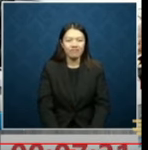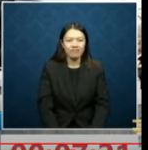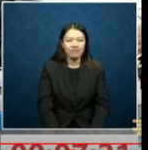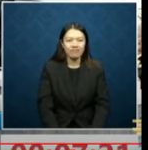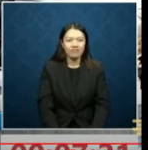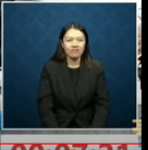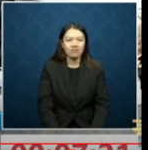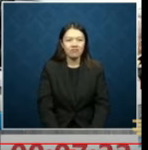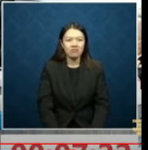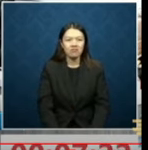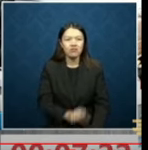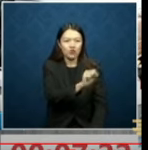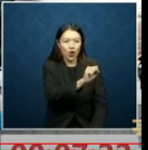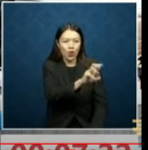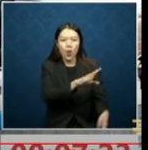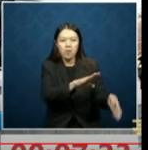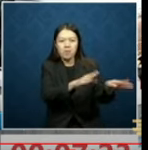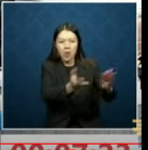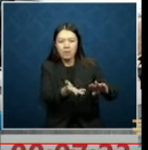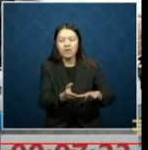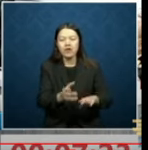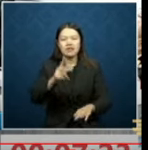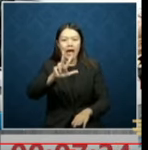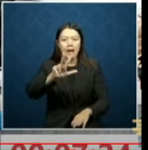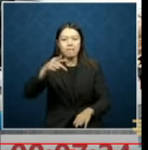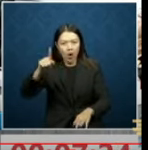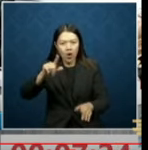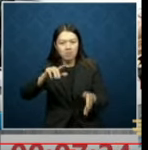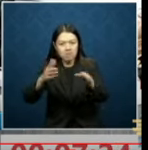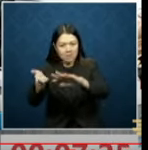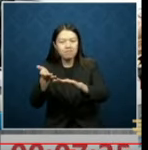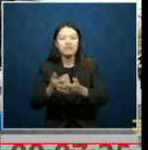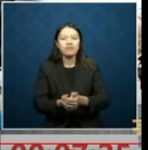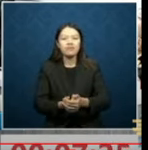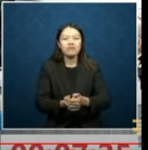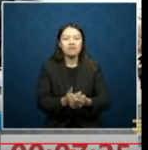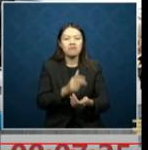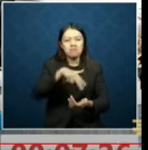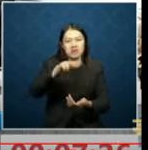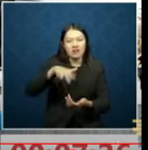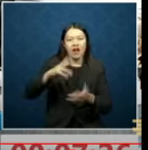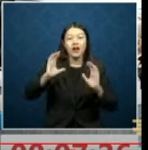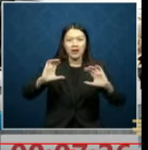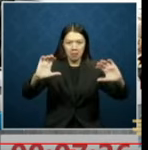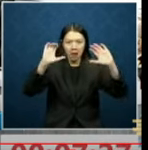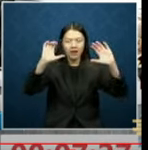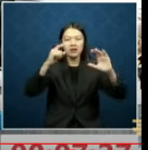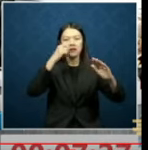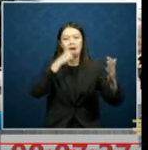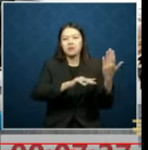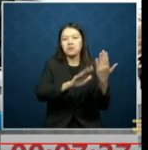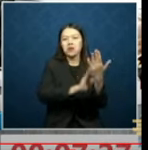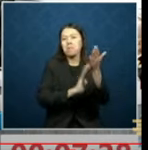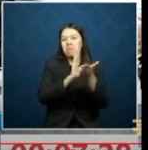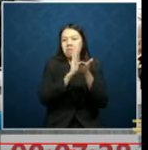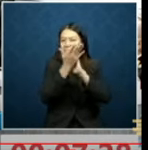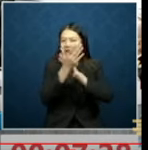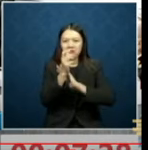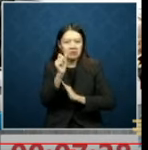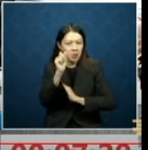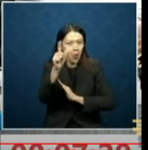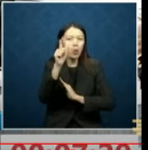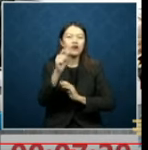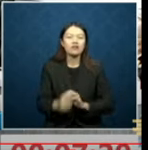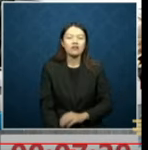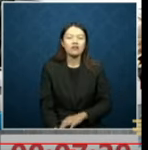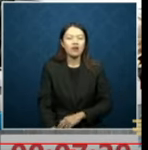ปิดสวิตช์สว.ปิดสวิตช์3ป.เพื่อไทยเป็นรัฐบาลประเทศไทยเปลี่ยนทันทีค